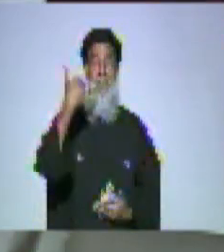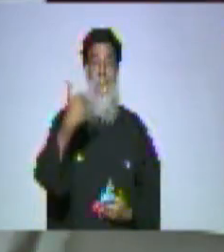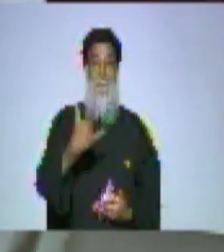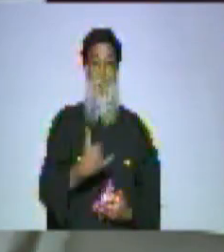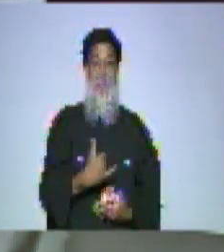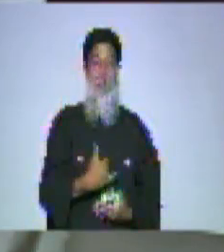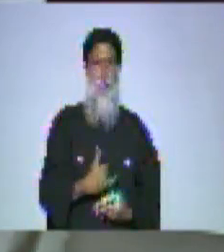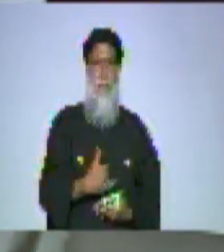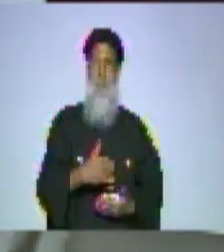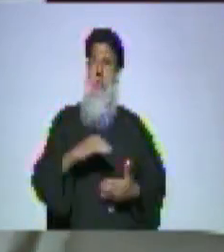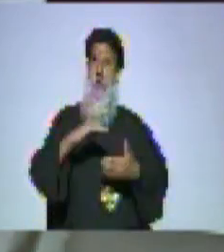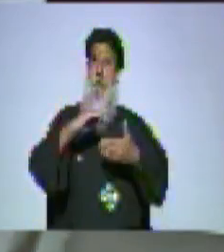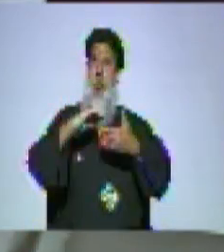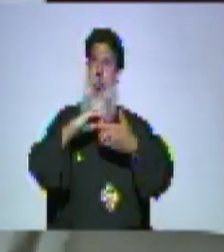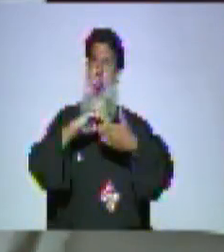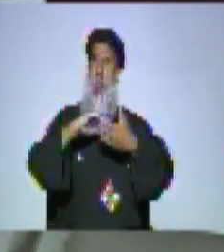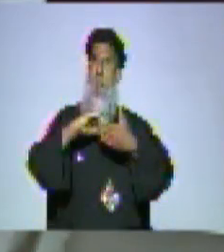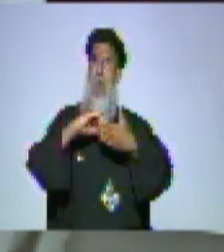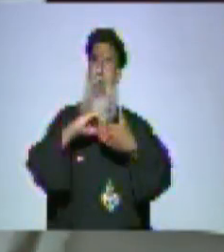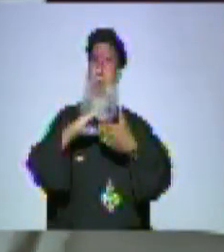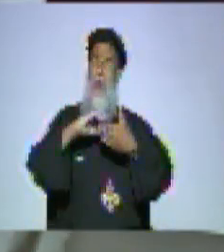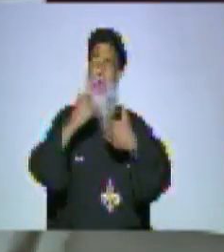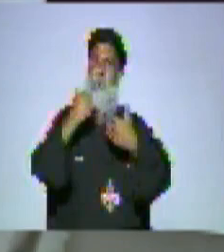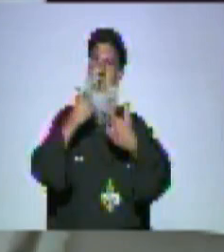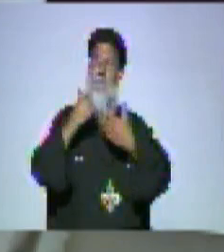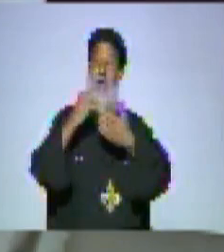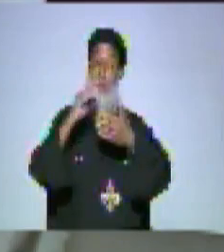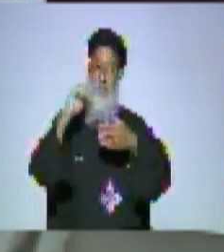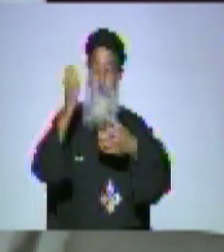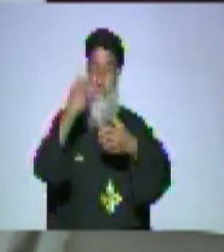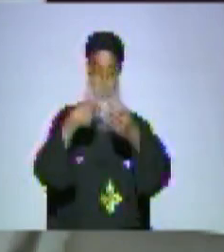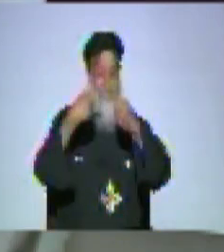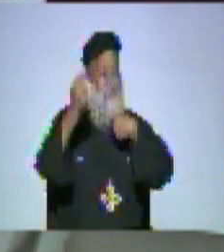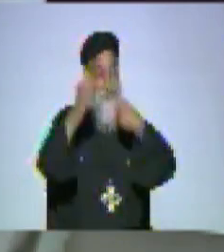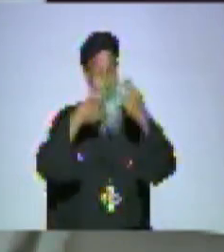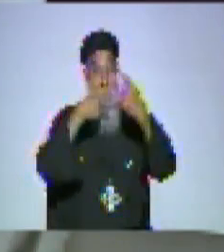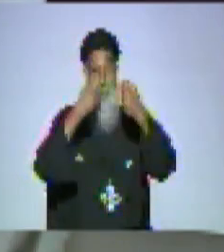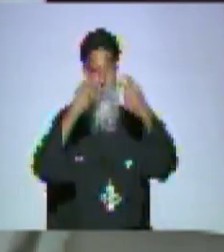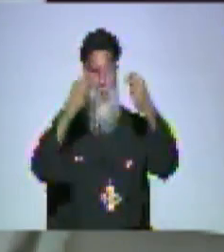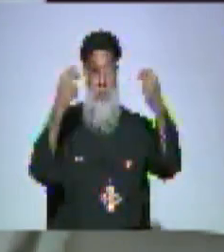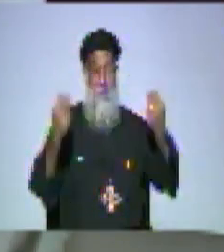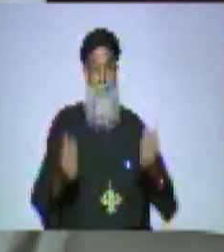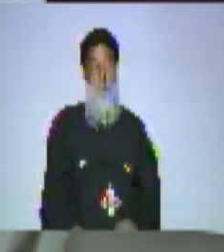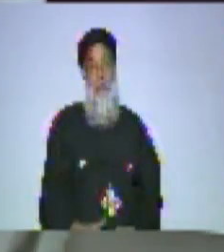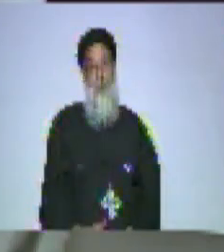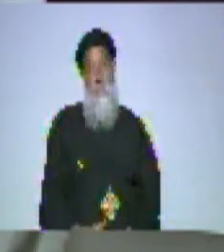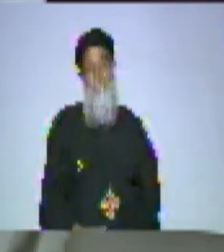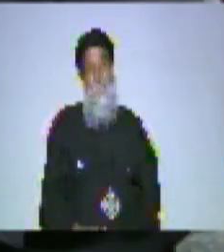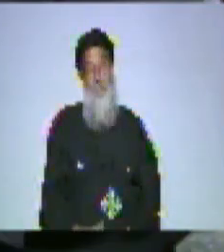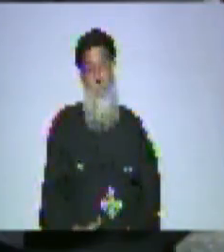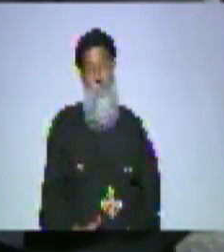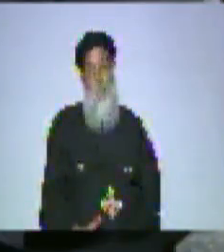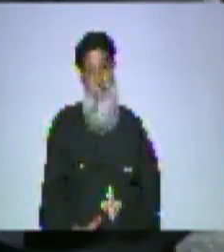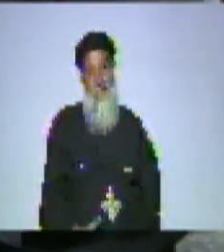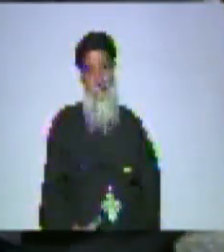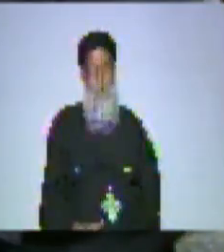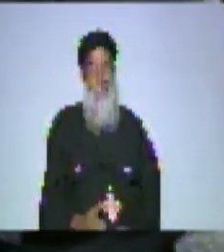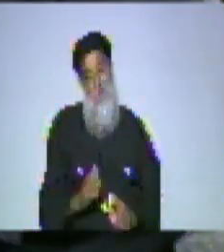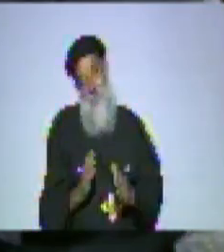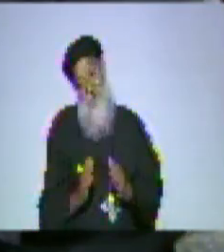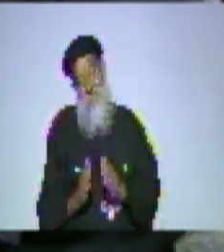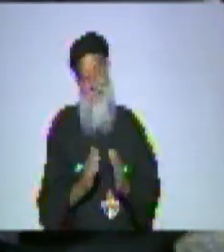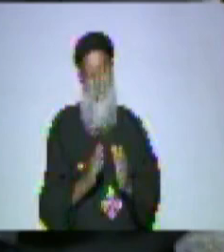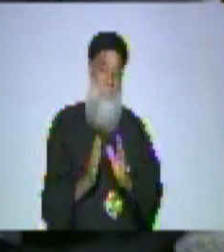مستفيد حاجه وبقى يستفيد كل حاجه وهكذا يعني بين المخافه والحب يا سيدنا يعني ايه